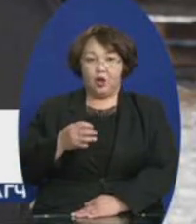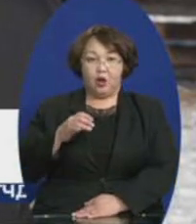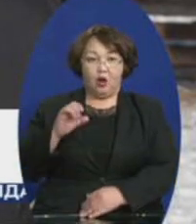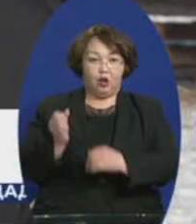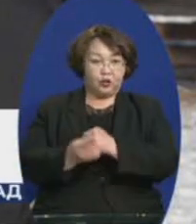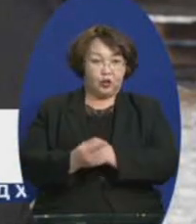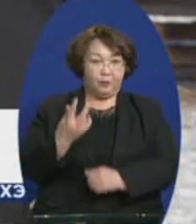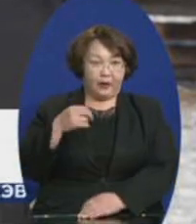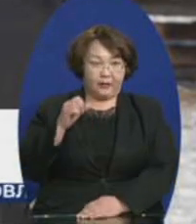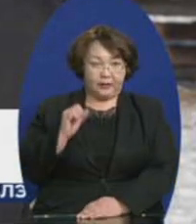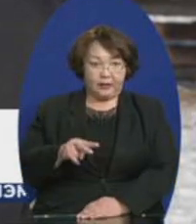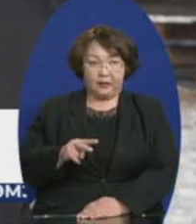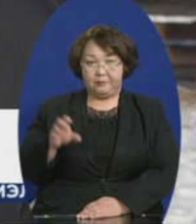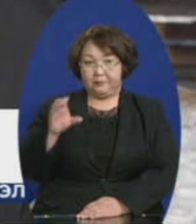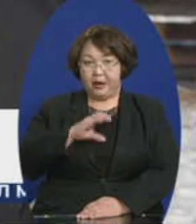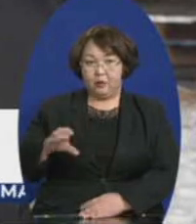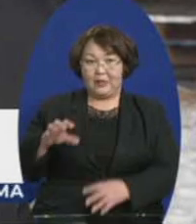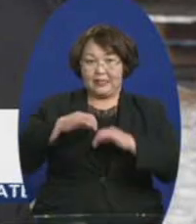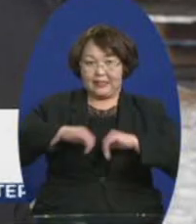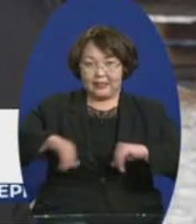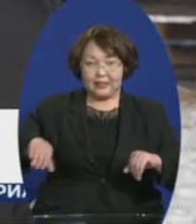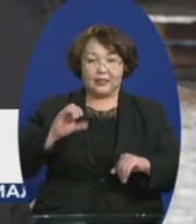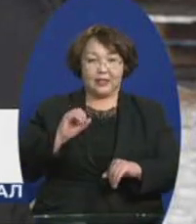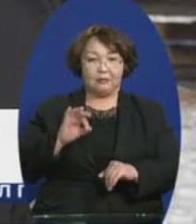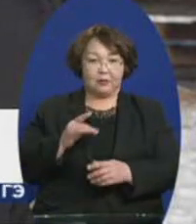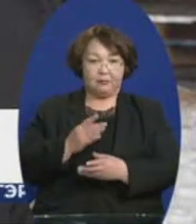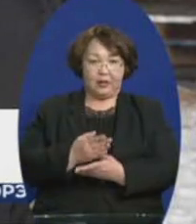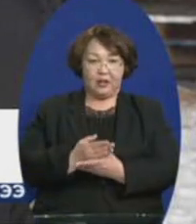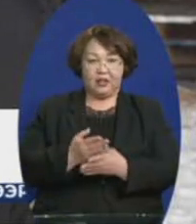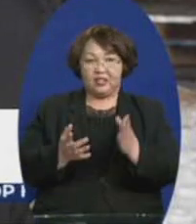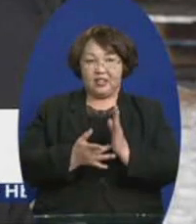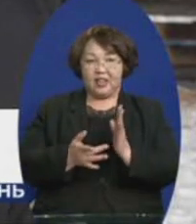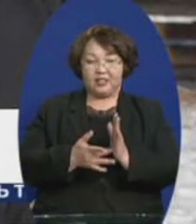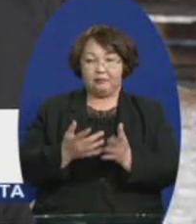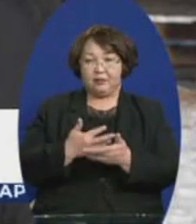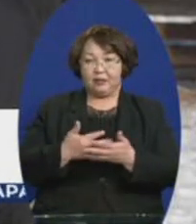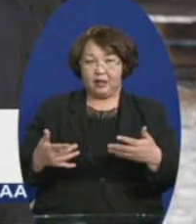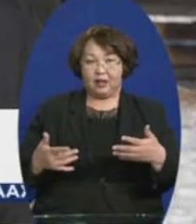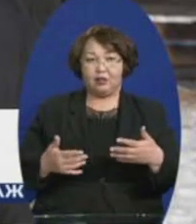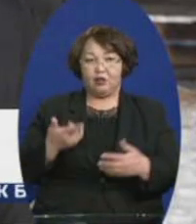энэ салбартай учраас бол одоо техникийн хувьд бол ганцхан